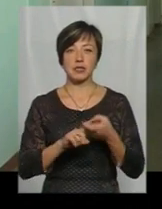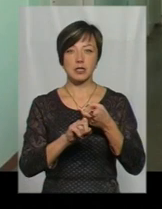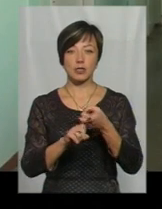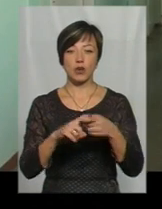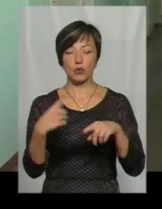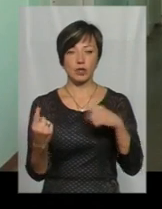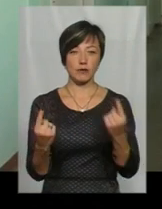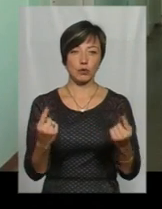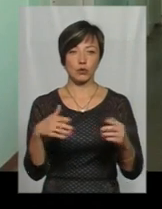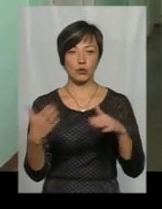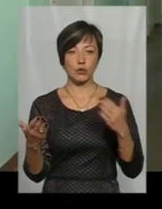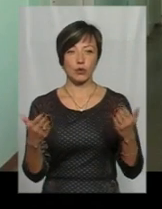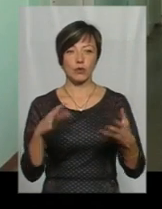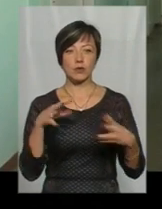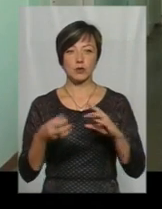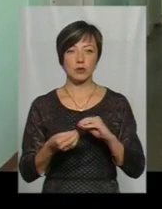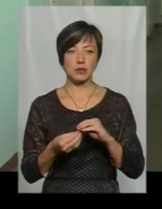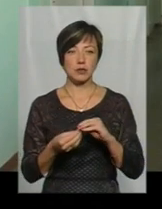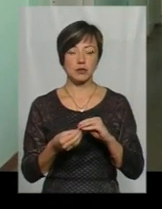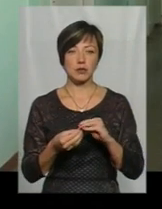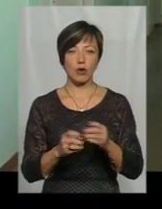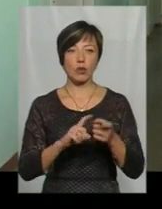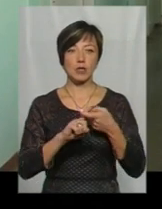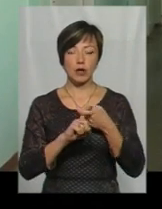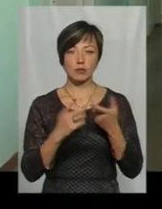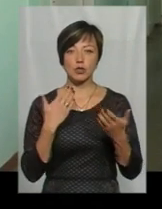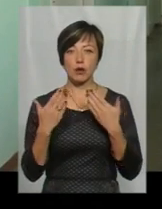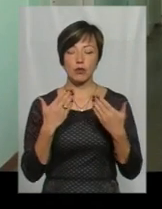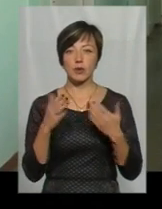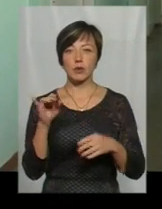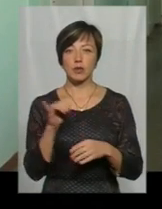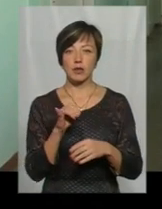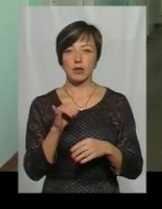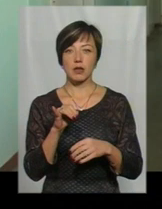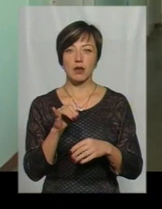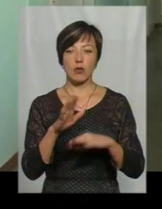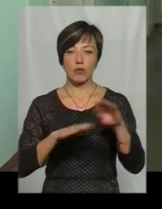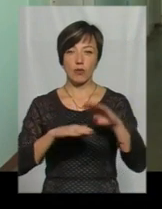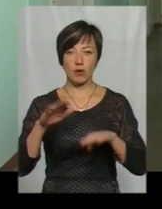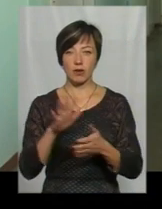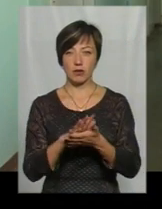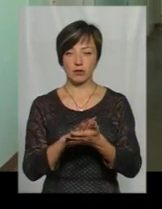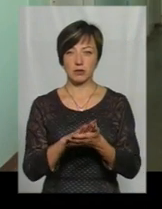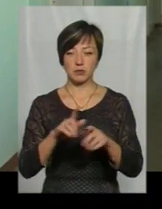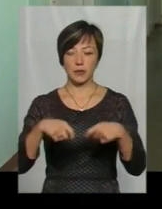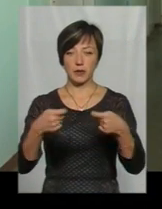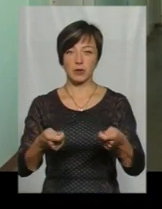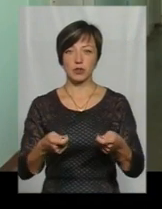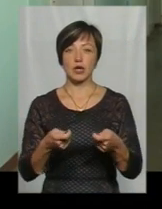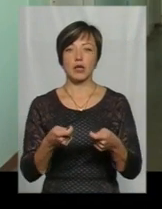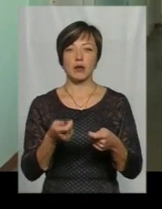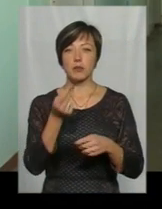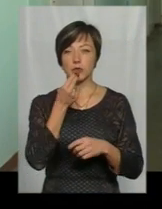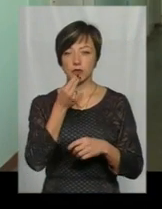заражатися один від одного внаслідок контактним шляхом та фекально-оральним шляхом передачі, тобто